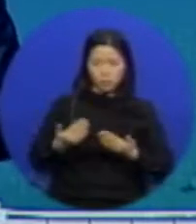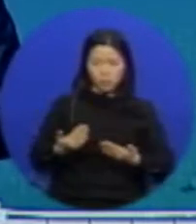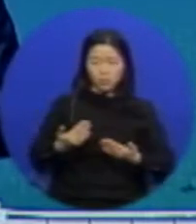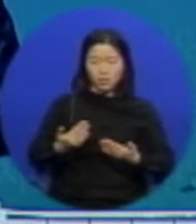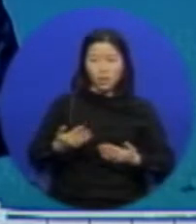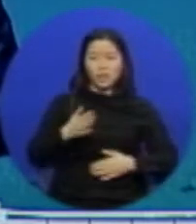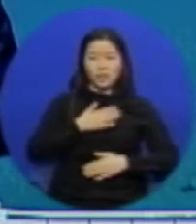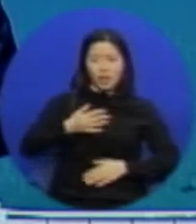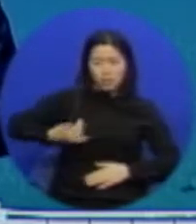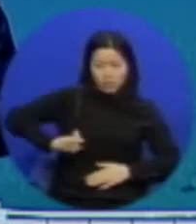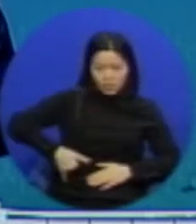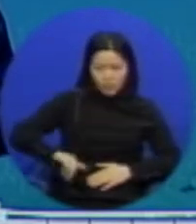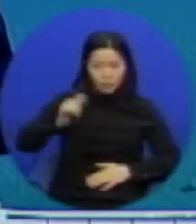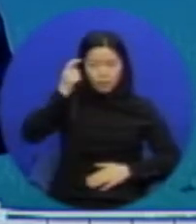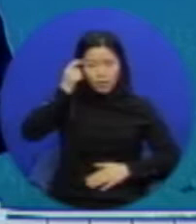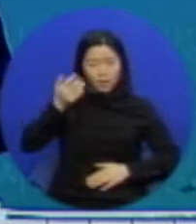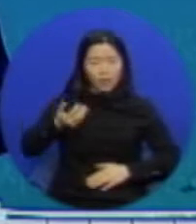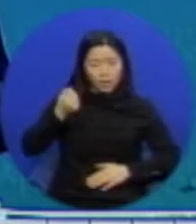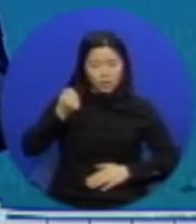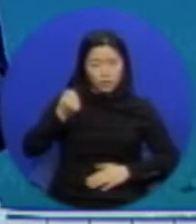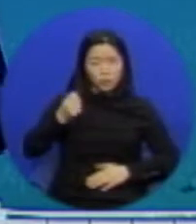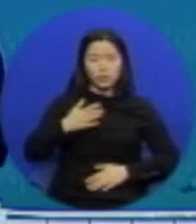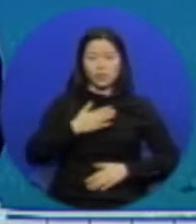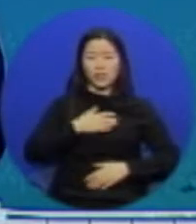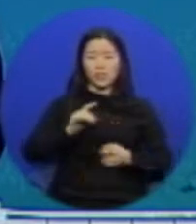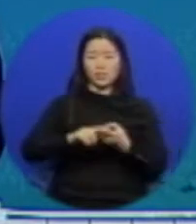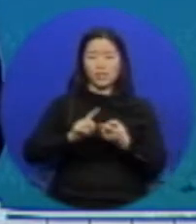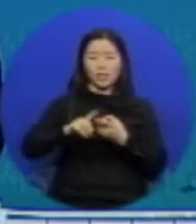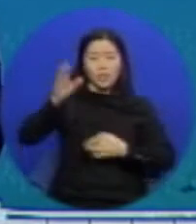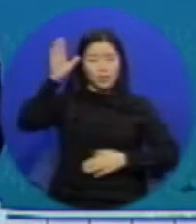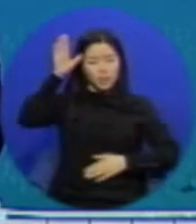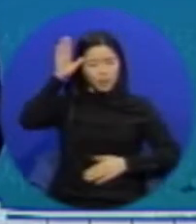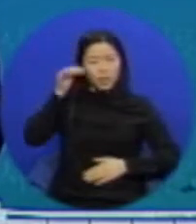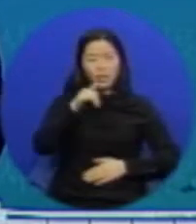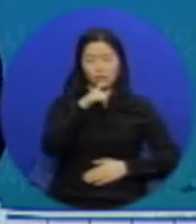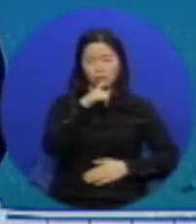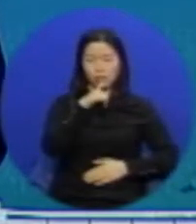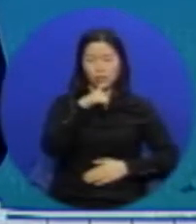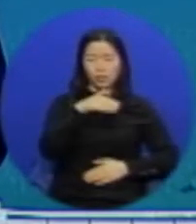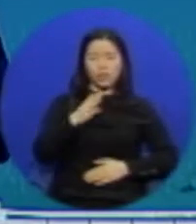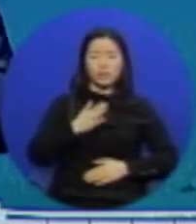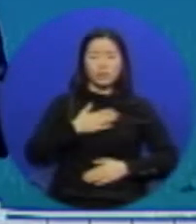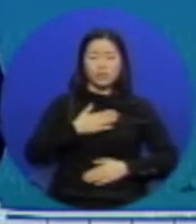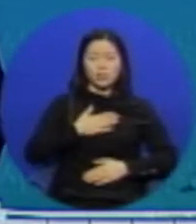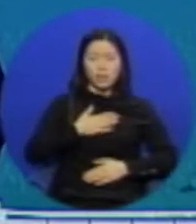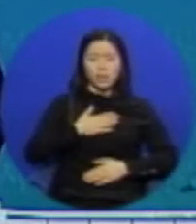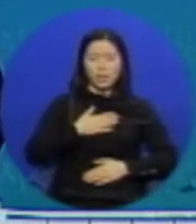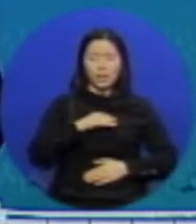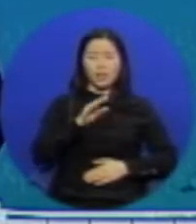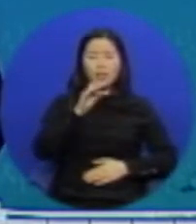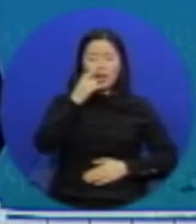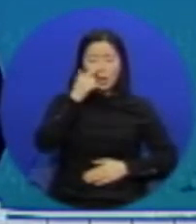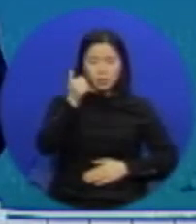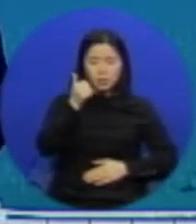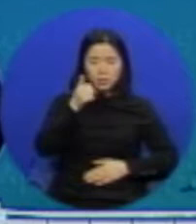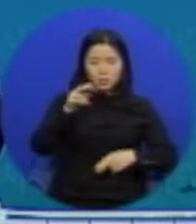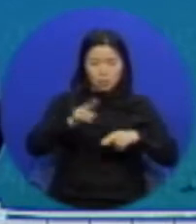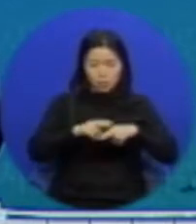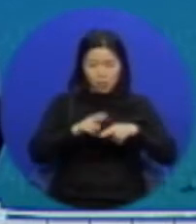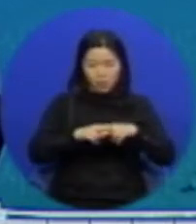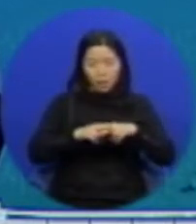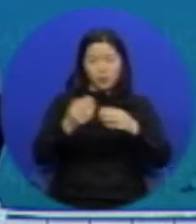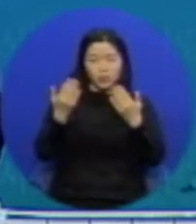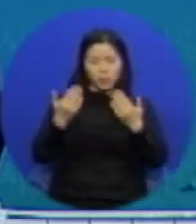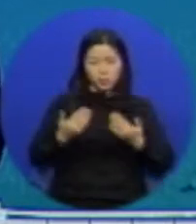자녀로 여기시는 구나 나에 대한 기대가 있으시구요 아버지 제가 매를 맞았으니 영수